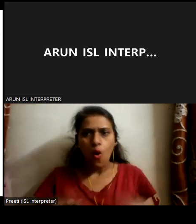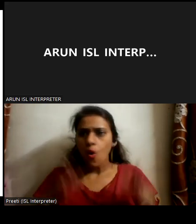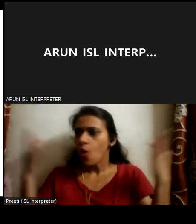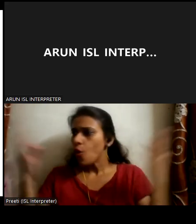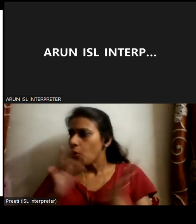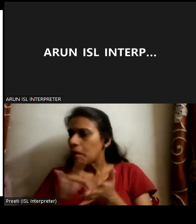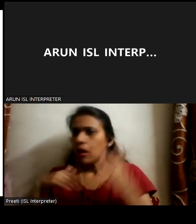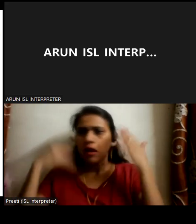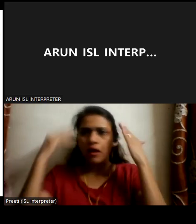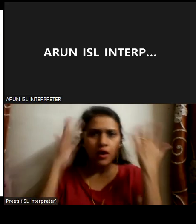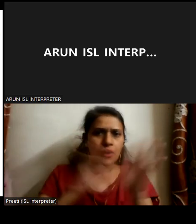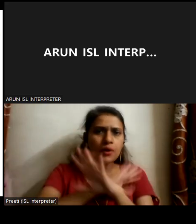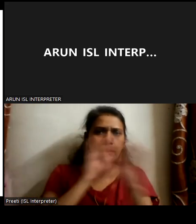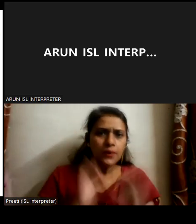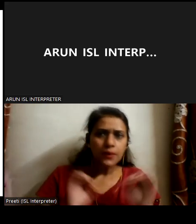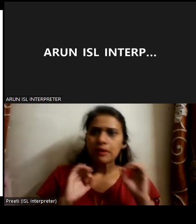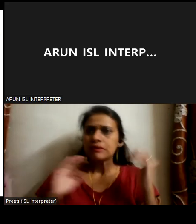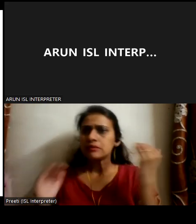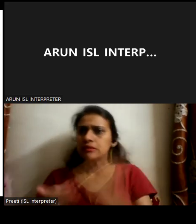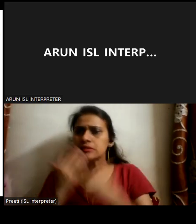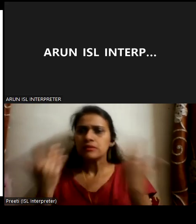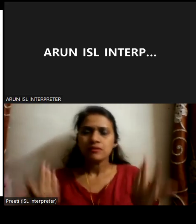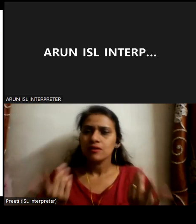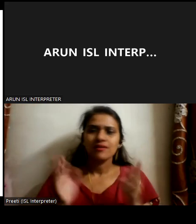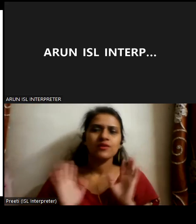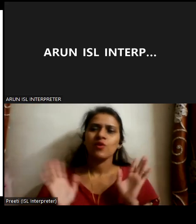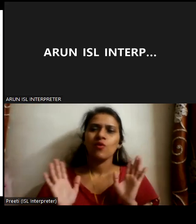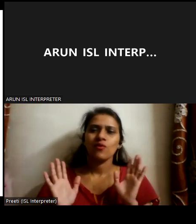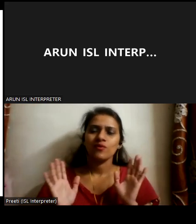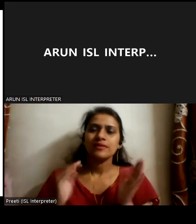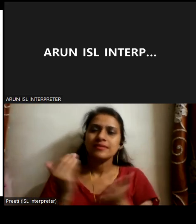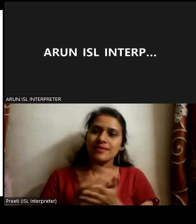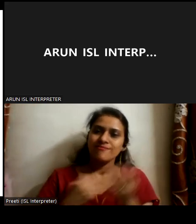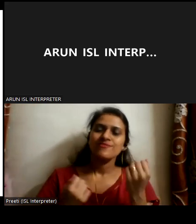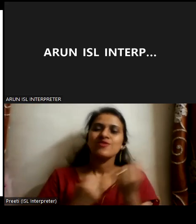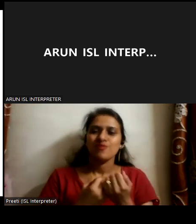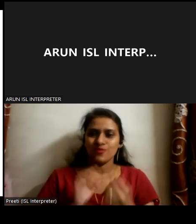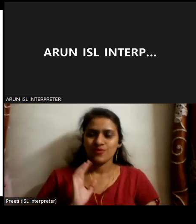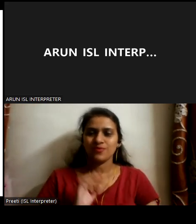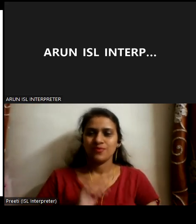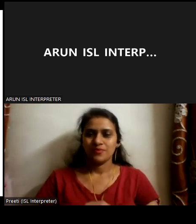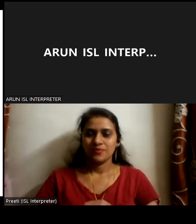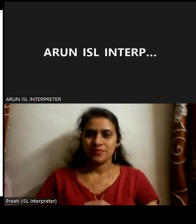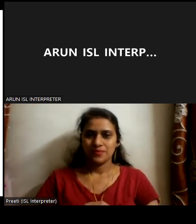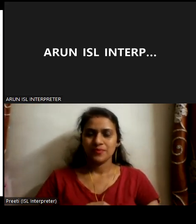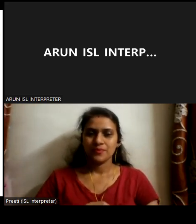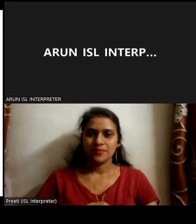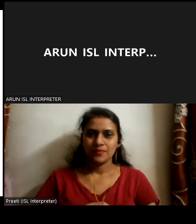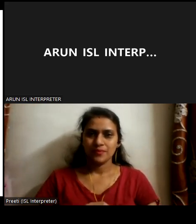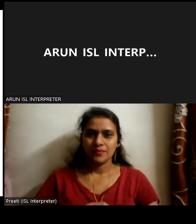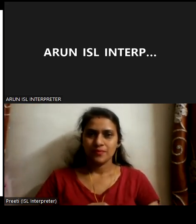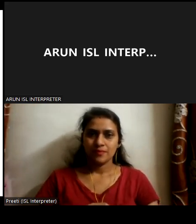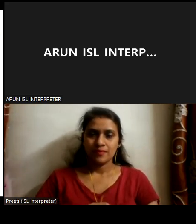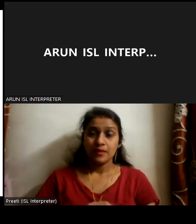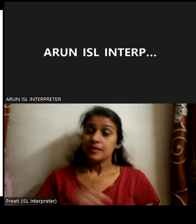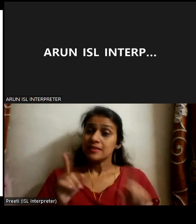then settling to the new conditions. ठीक है? तो ये skill based हुआ काम और इसमें employment